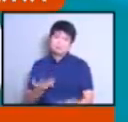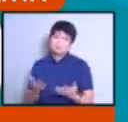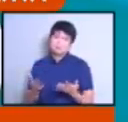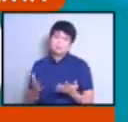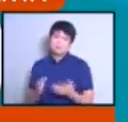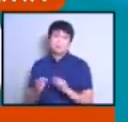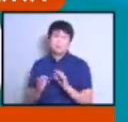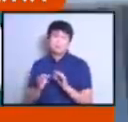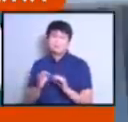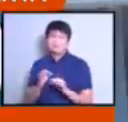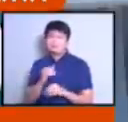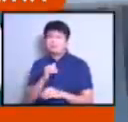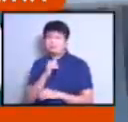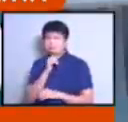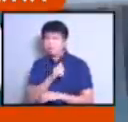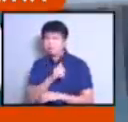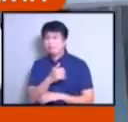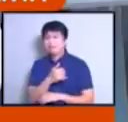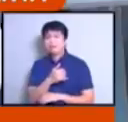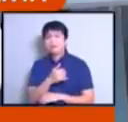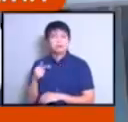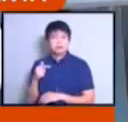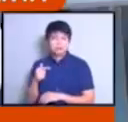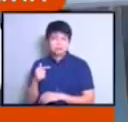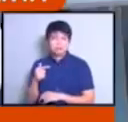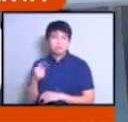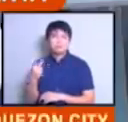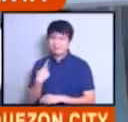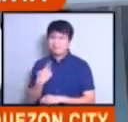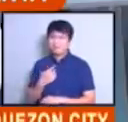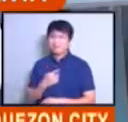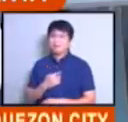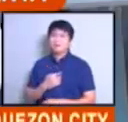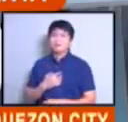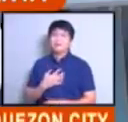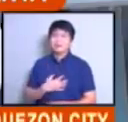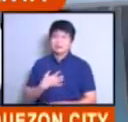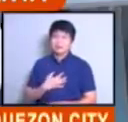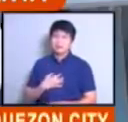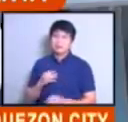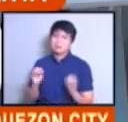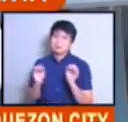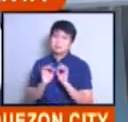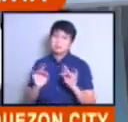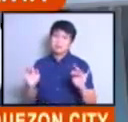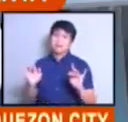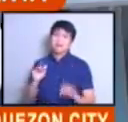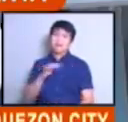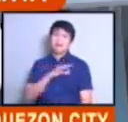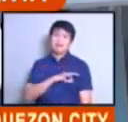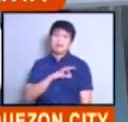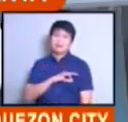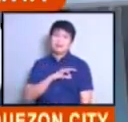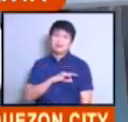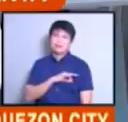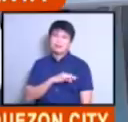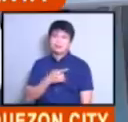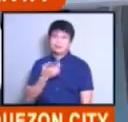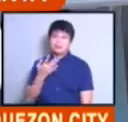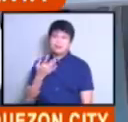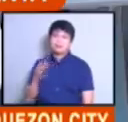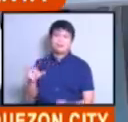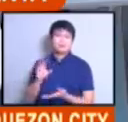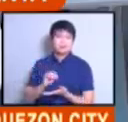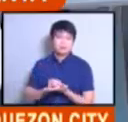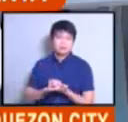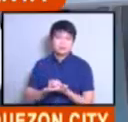pag hindi naka-green, walang ads doon kasi meron pong nagreklamo. So, walang kita. So, anong gusto mangyari niya? Hindi naman kumabol sa kita, sir. Pero